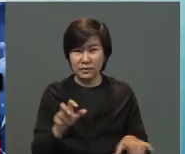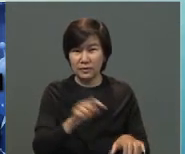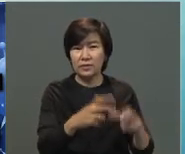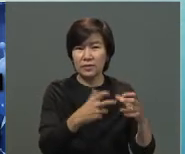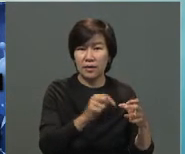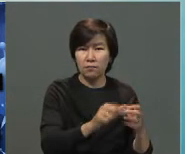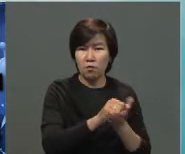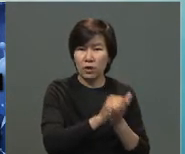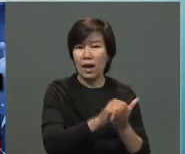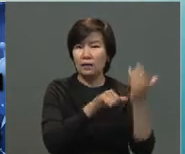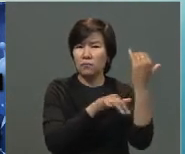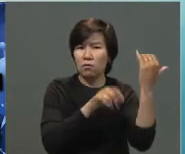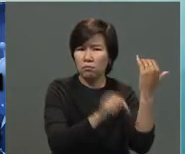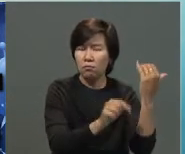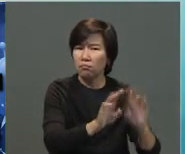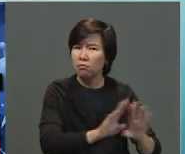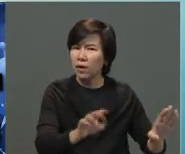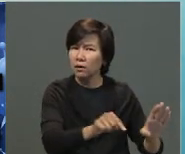ขออภัยนิดนะครับคือการบริการคอมพิวเตอร์การใช้วิธีหัดโดยวัฒนธรรมและกิจการที่เป็นอันตรายต่อสุขภาพนะครับโดยตรงกรปกครองส่วนท้องถิ่นก็คือกทมพอดูในเรื่องของข้อใบอนุญาตต่างๆเหล่านี้ต้องมีนะครับเราจะต้องดูในกลุ่มอายุโดยจะได้เรียกว่าเลยฮะไวรัสตัวนี้มาเปลี่ยนโลกมาจัดกระเบียบให้กับเราโอกาสนิดดีทีเดียวครับท่านผู้ชมในฐานะเป็นผู้ปกครองนะครับเอ่อช่วยดูด้วยนะครับว่าร้านเจมส์เขาให้การบริการอย่างนี้ถูกต้องไหมถ้าเด็กอายุน้อยกว่า15